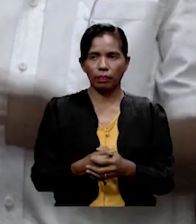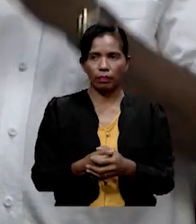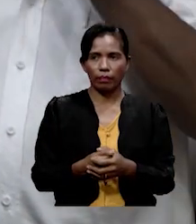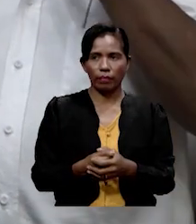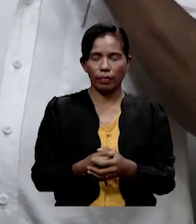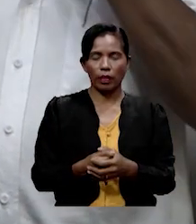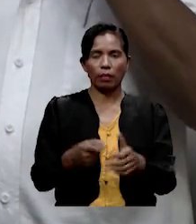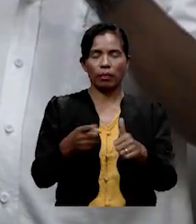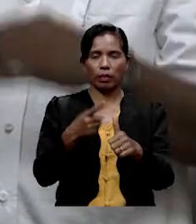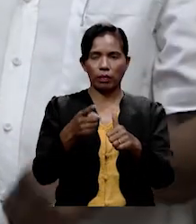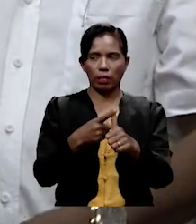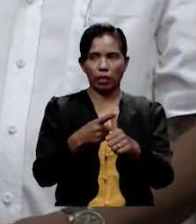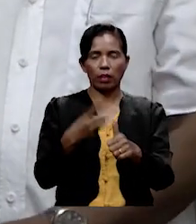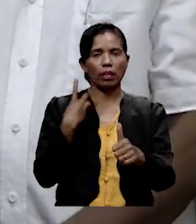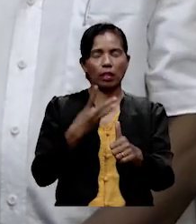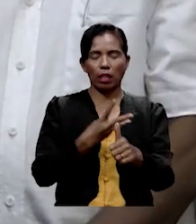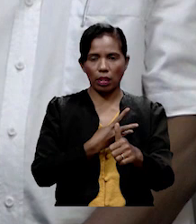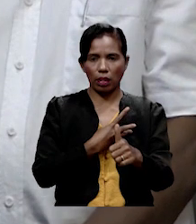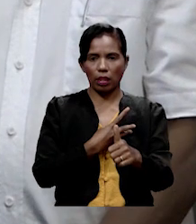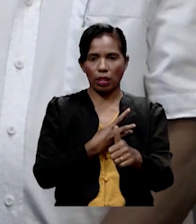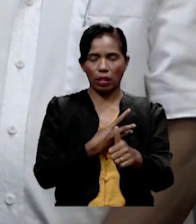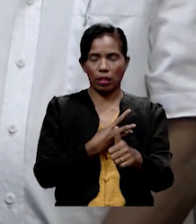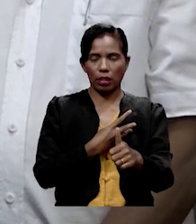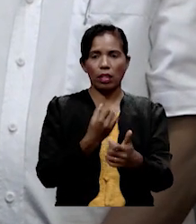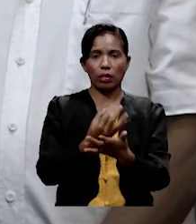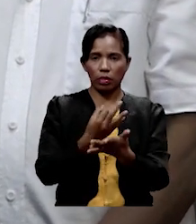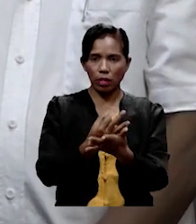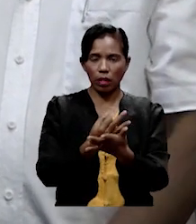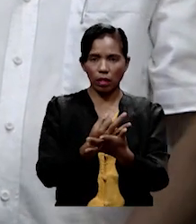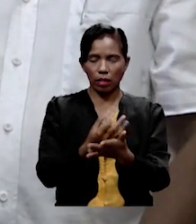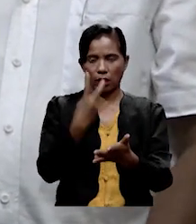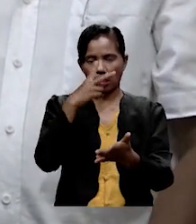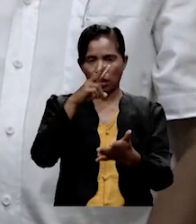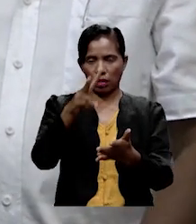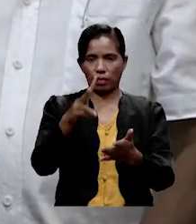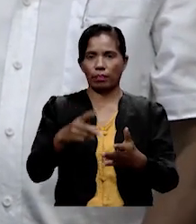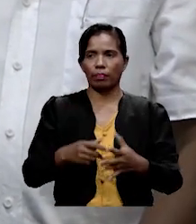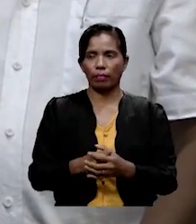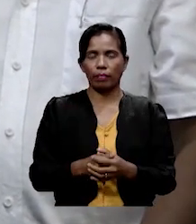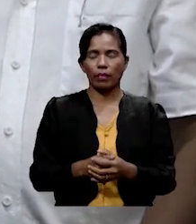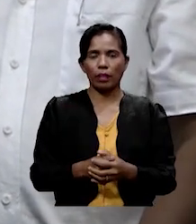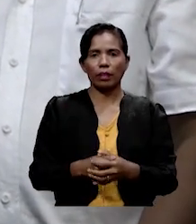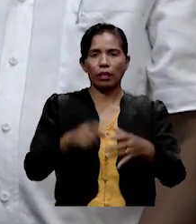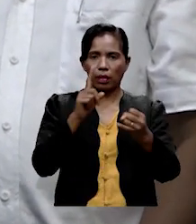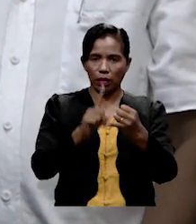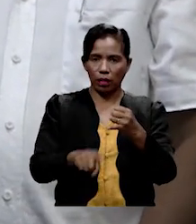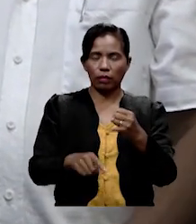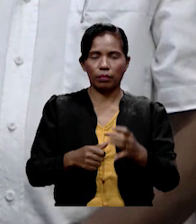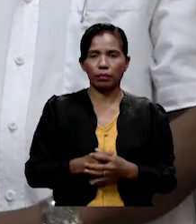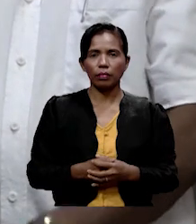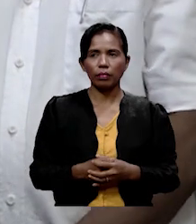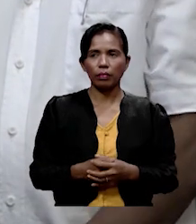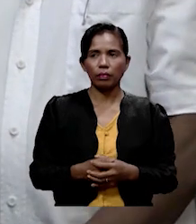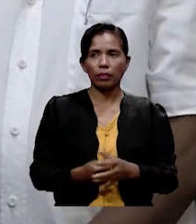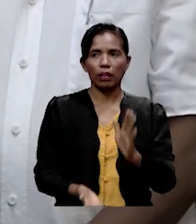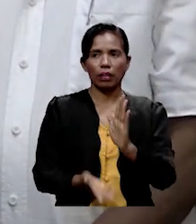pertama adalah cost kita karena fuel yang akhir-akhir ini